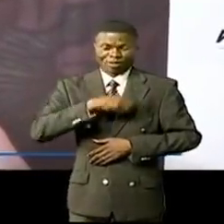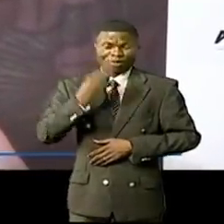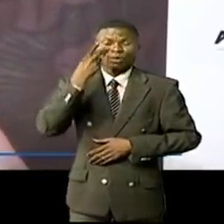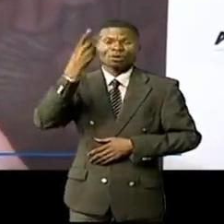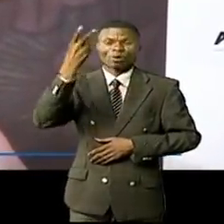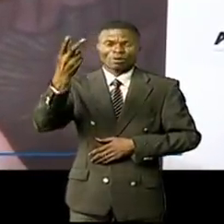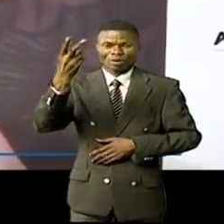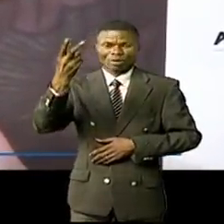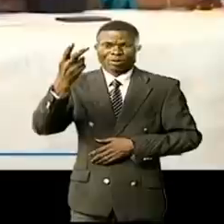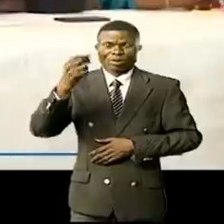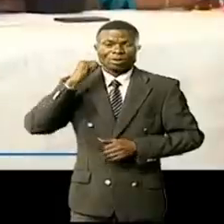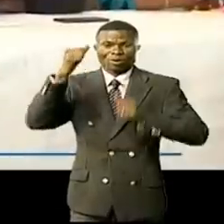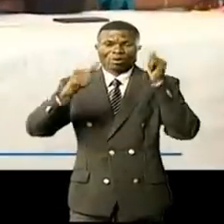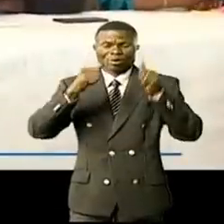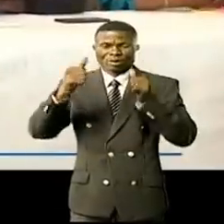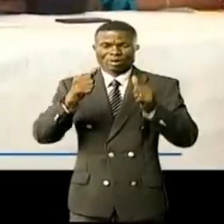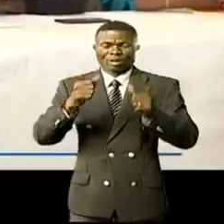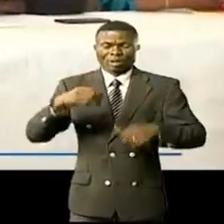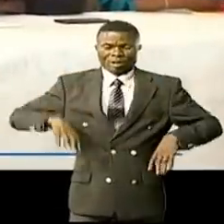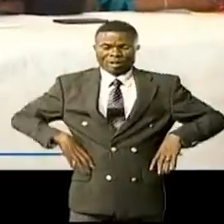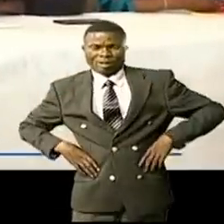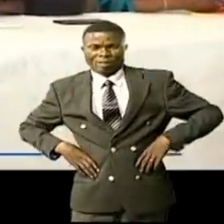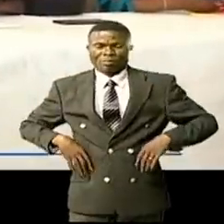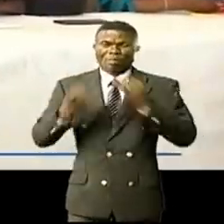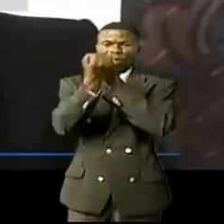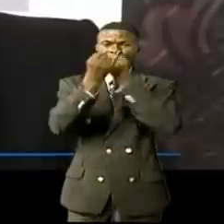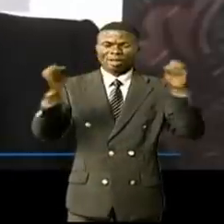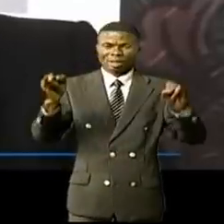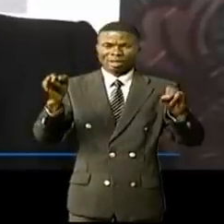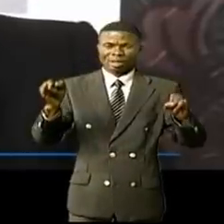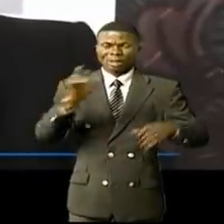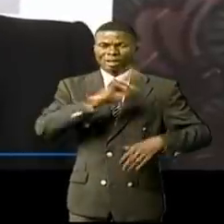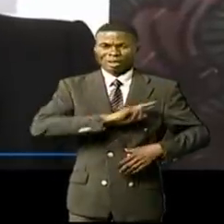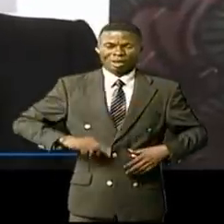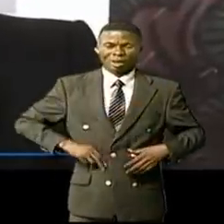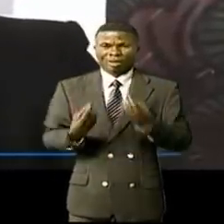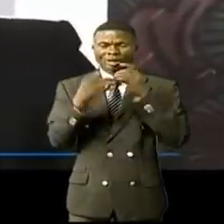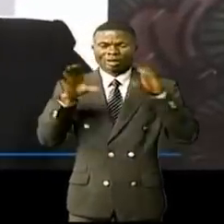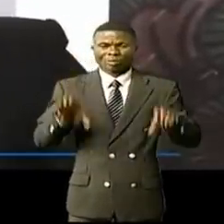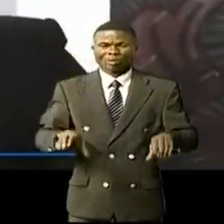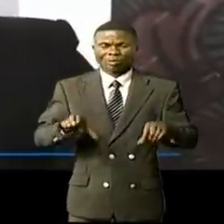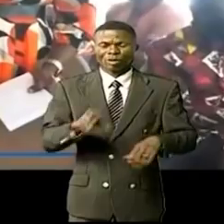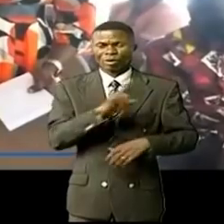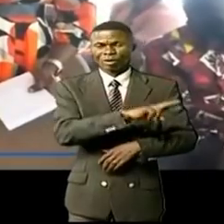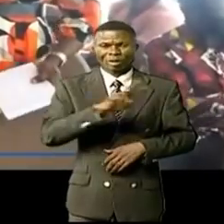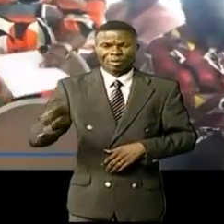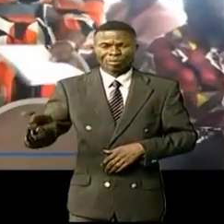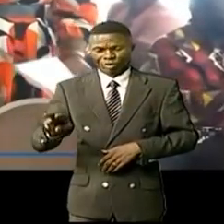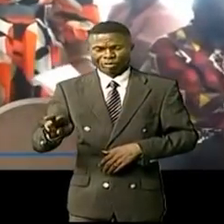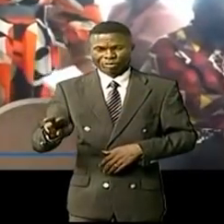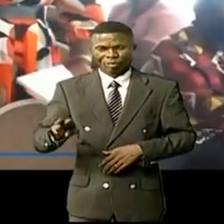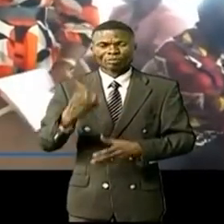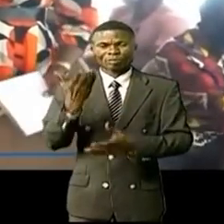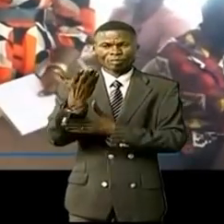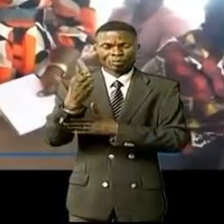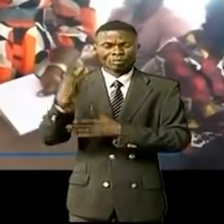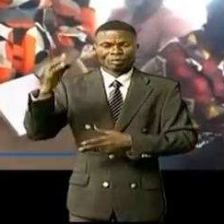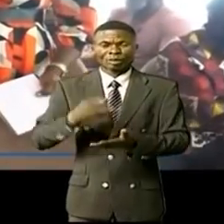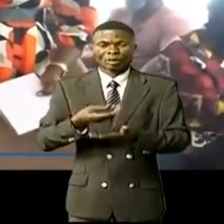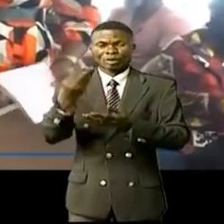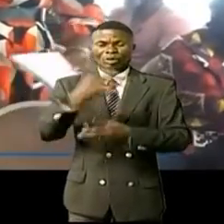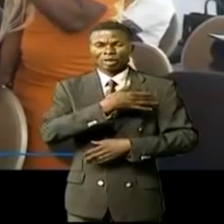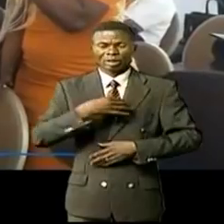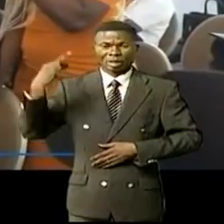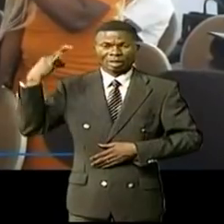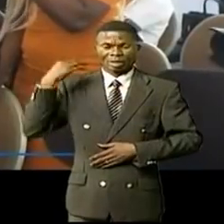de l'aventure Miss Indépendance RDC 2022, deuxième édition. La cérémonie de l'appel à candidature dans les